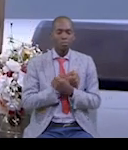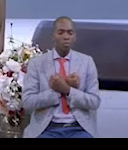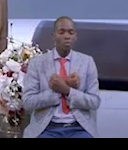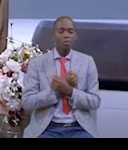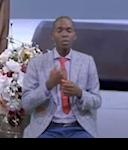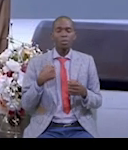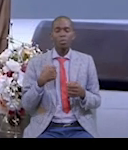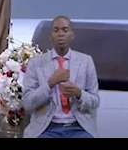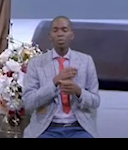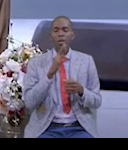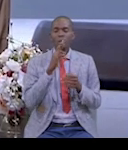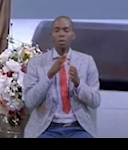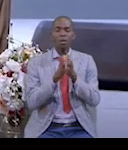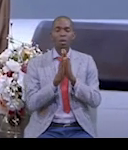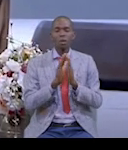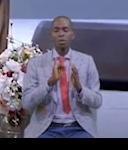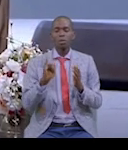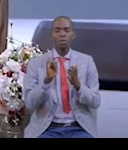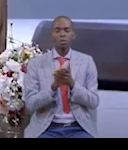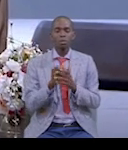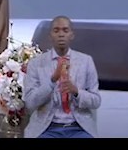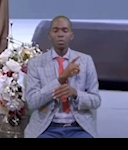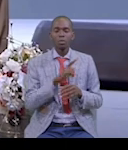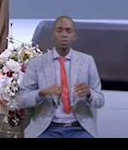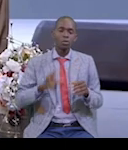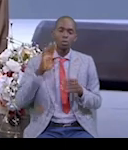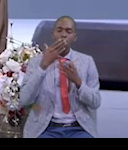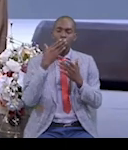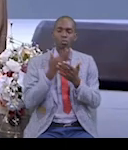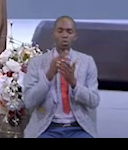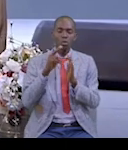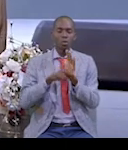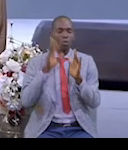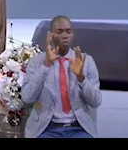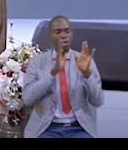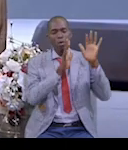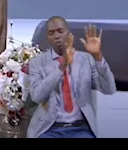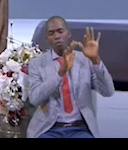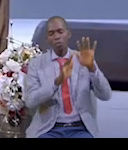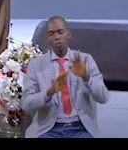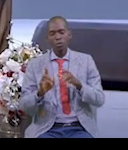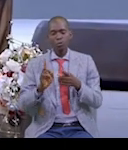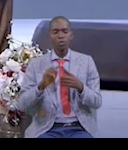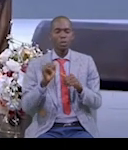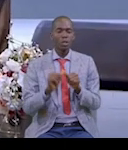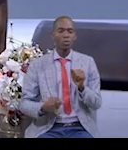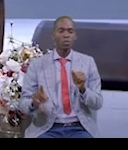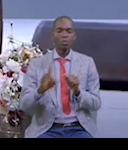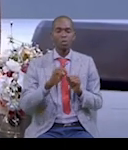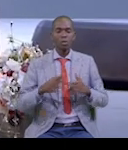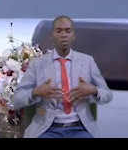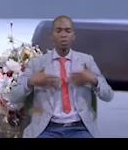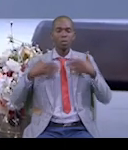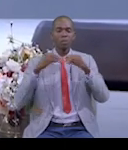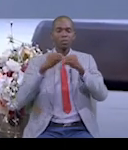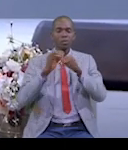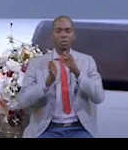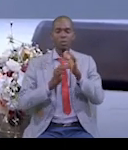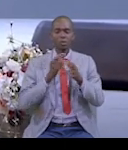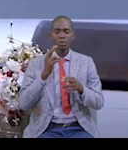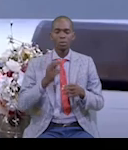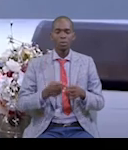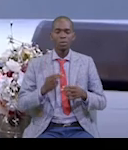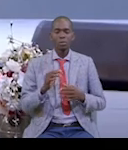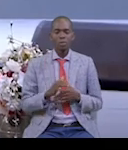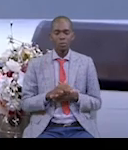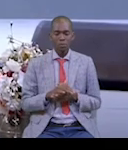are asking Lord that your goodness will flow through to every life in Jesus name. మీ మంచితనము ప్రతి వారి